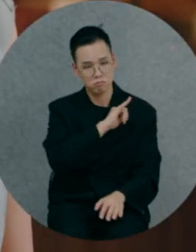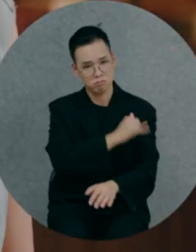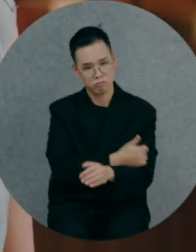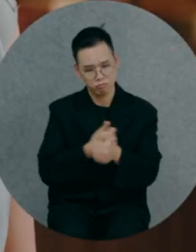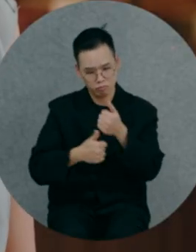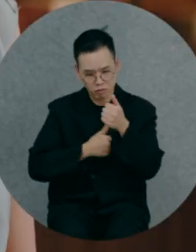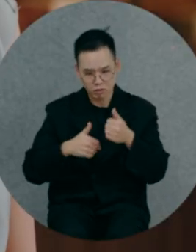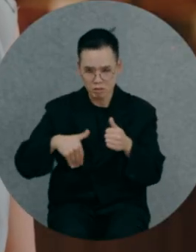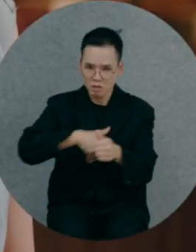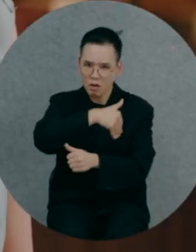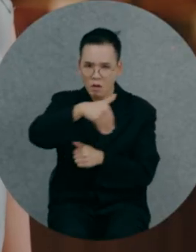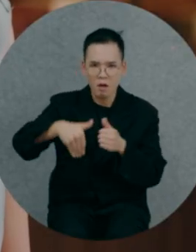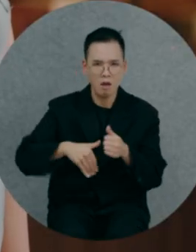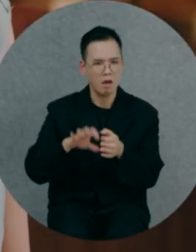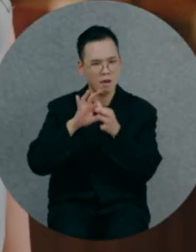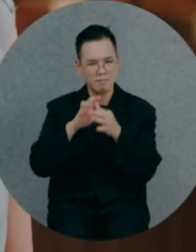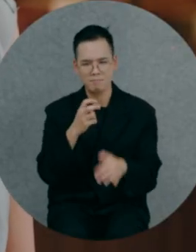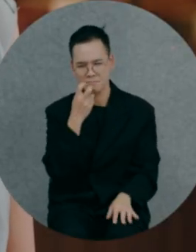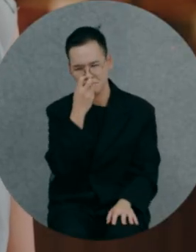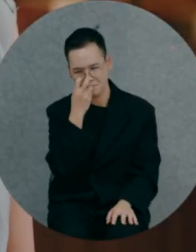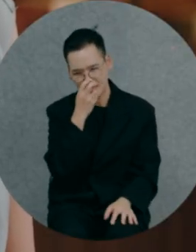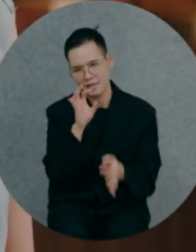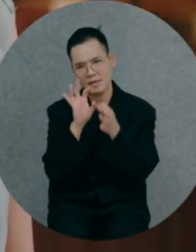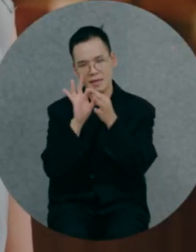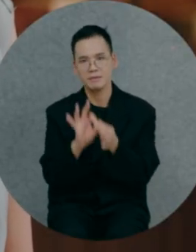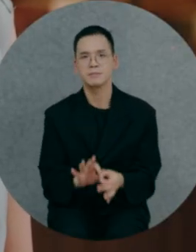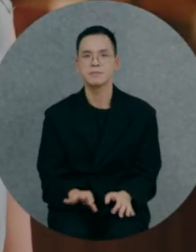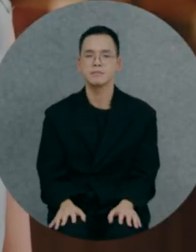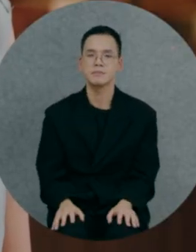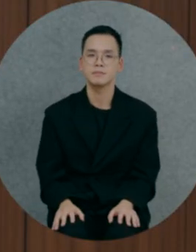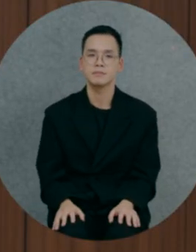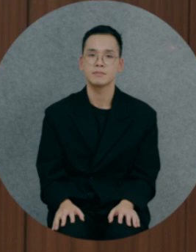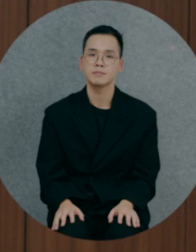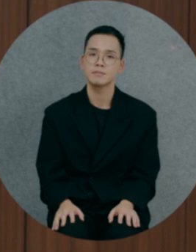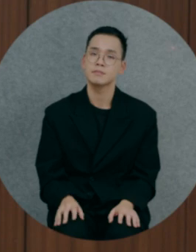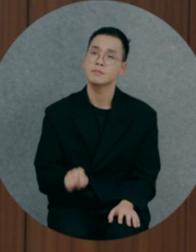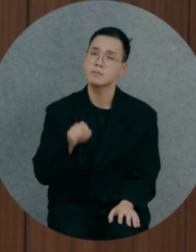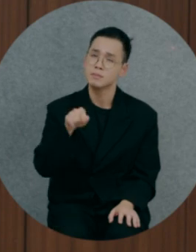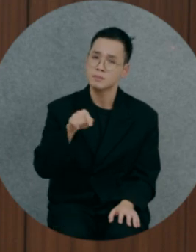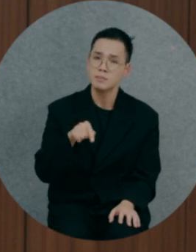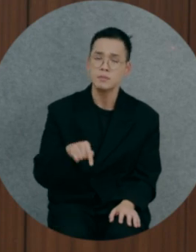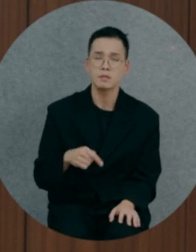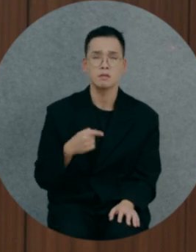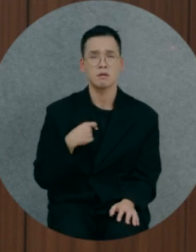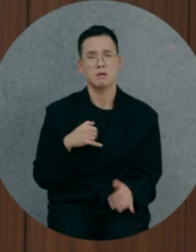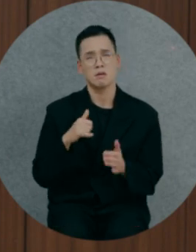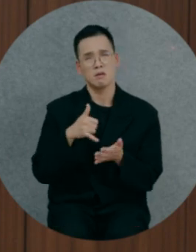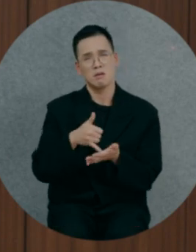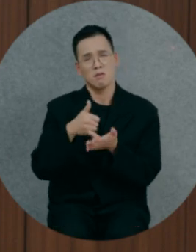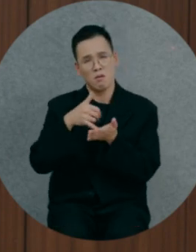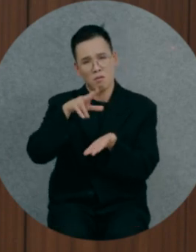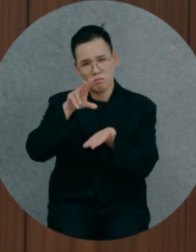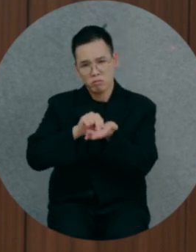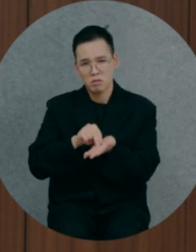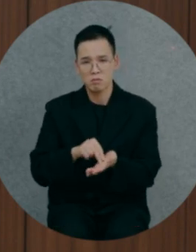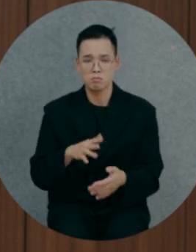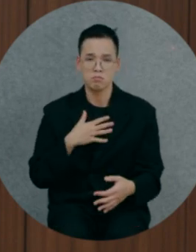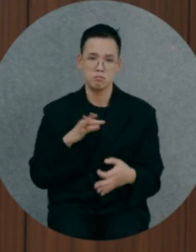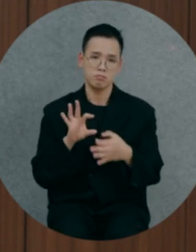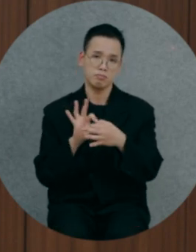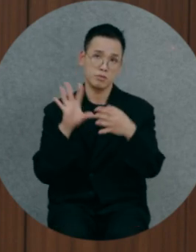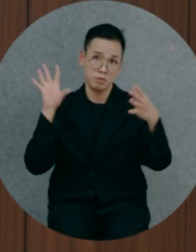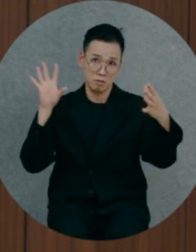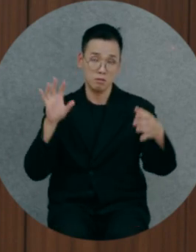앞으로도 인권위는 개선 상황을 계속 모니터링할 예정입니다. 계절 근로자 인신매매 문제가